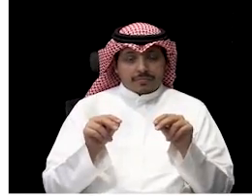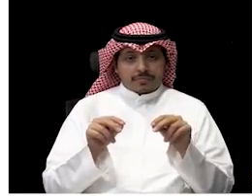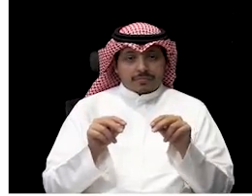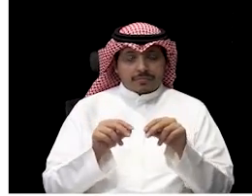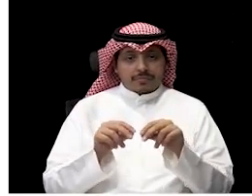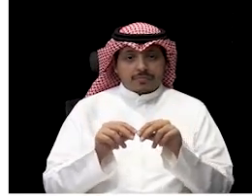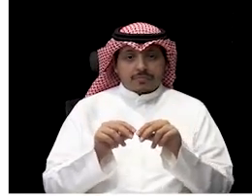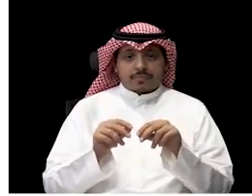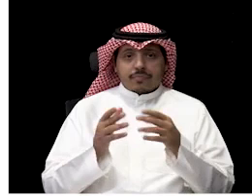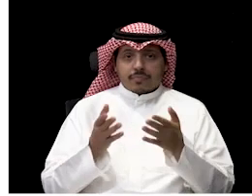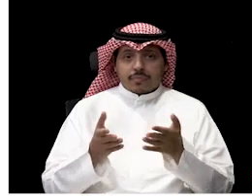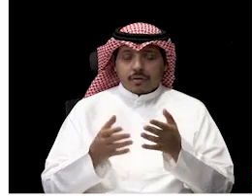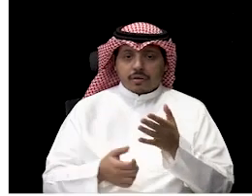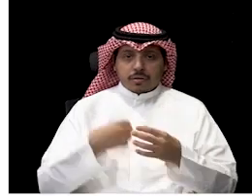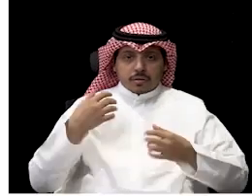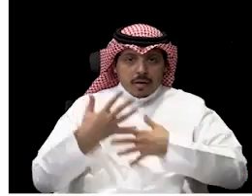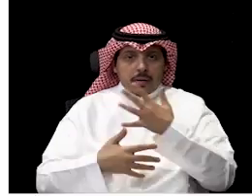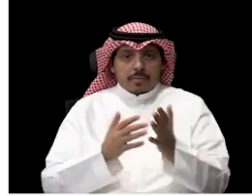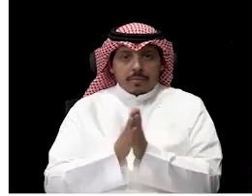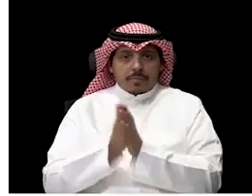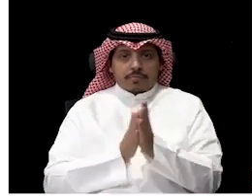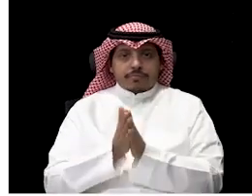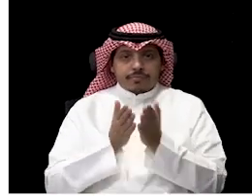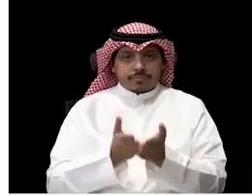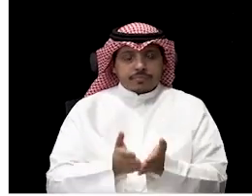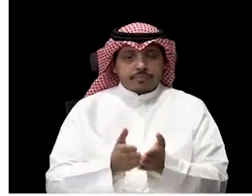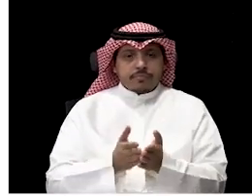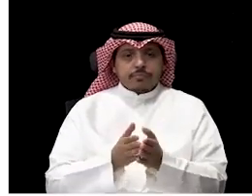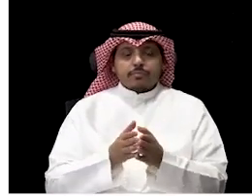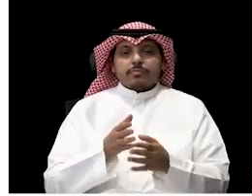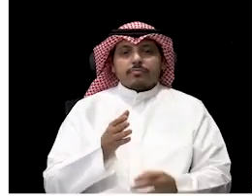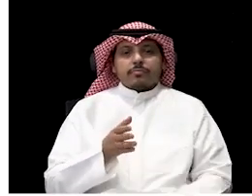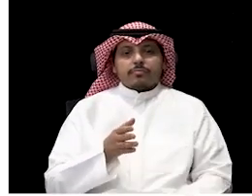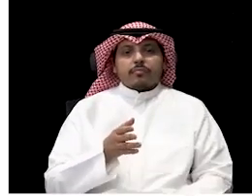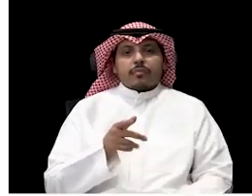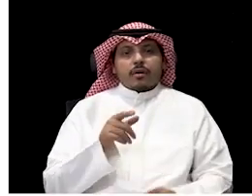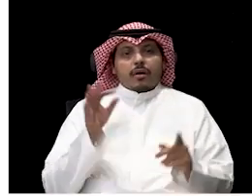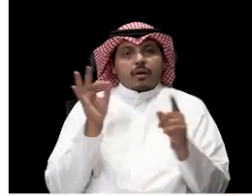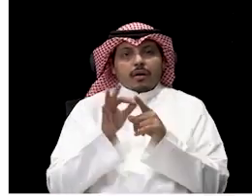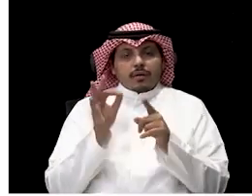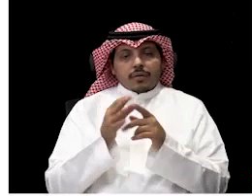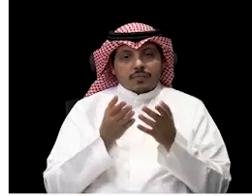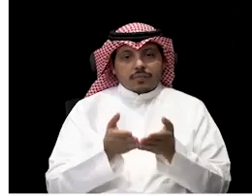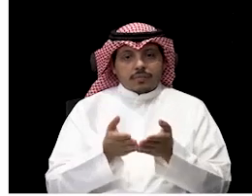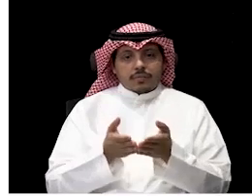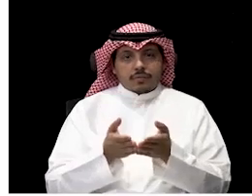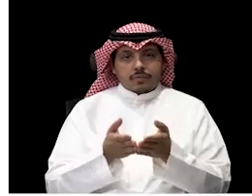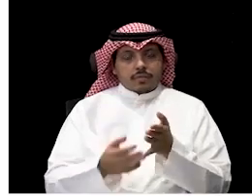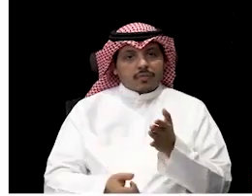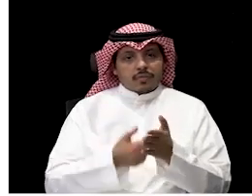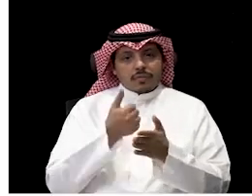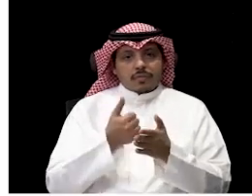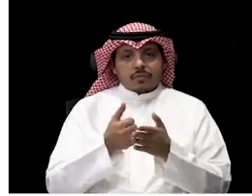كلما كان الطالب يتميز بالنشاط والحماس والحرص على مستواه الدراسي وتحديد الهدف الذي هو طبعا